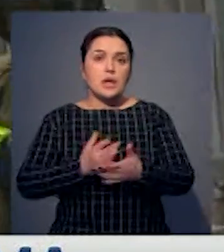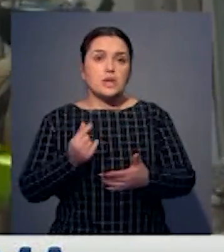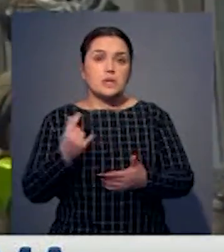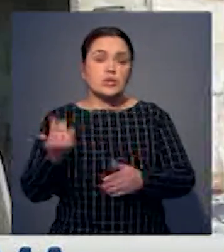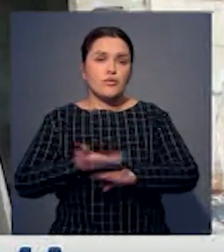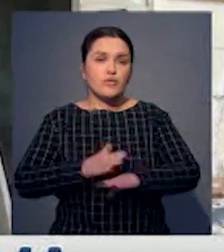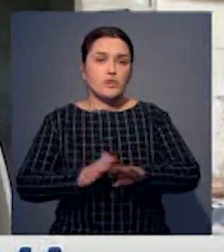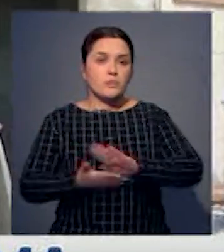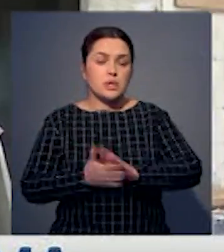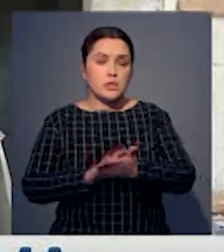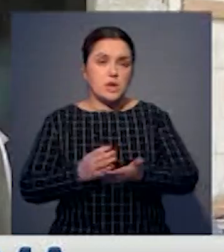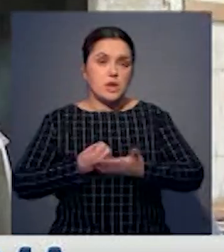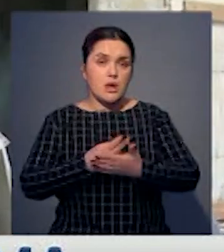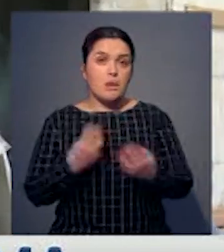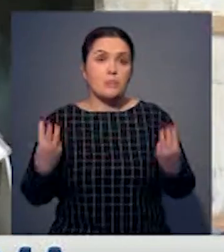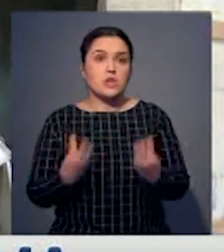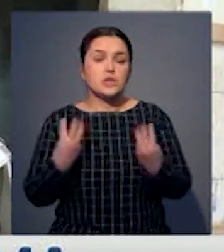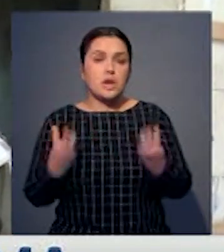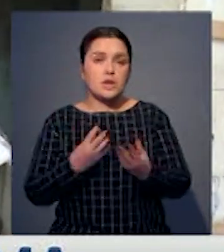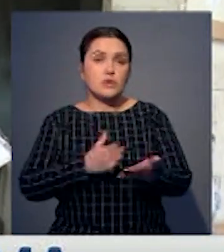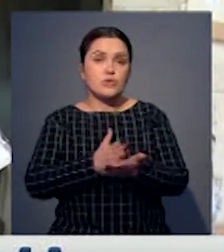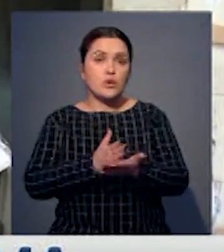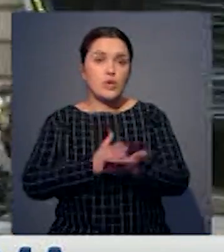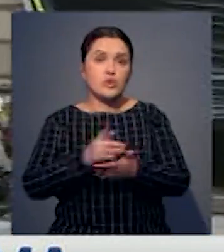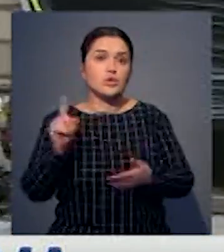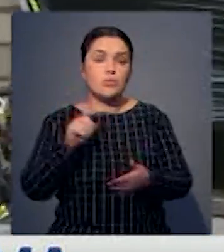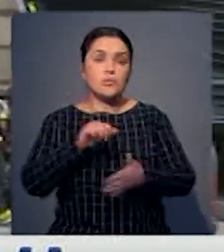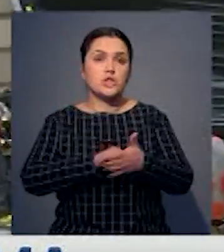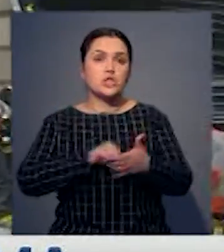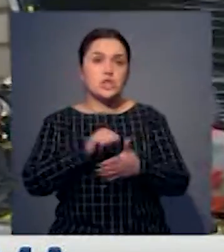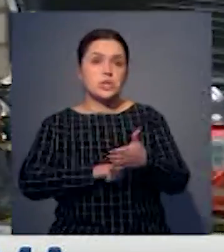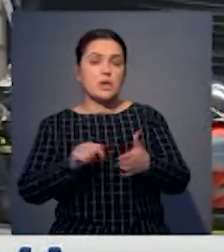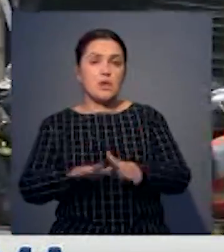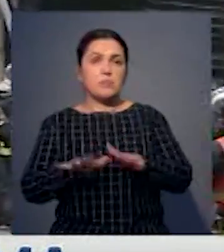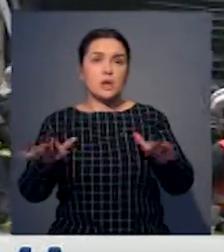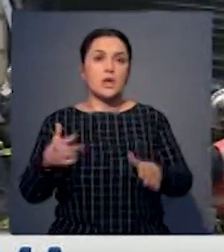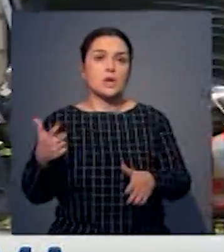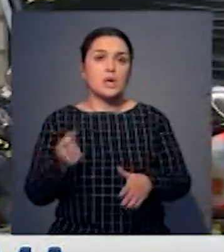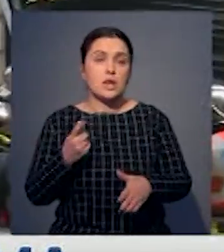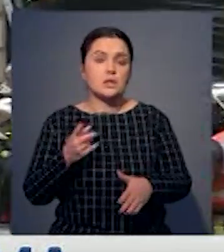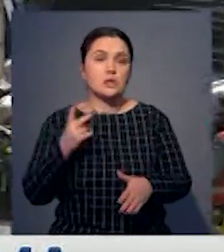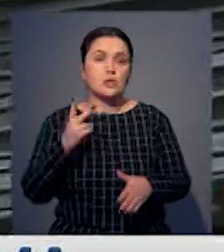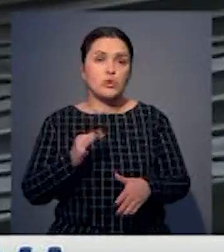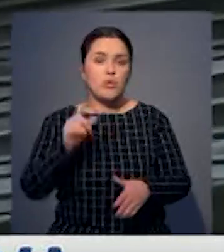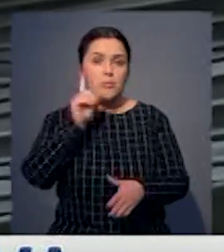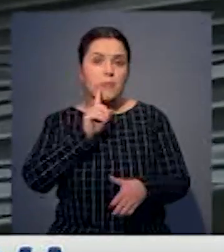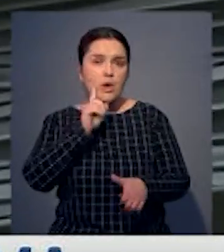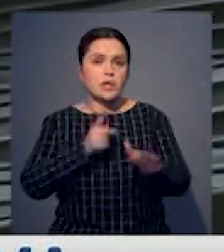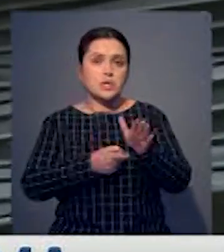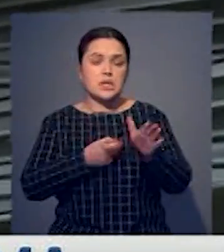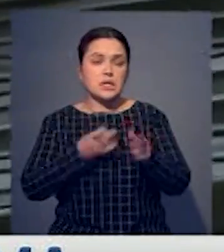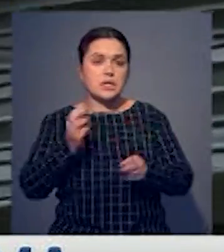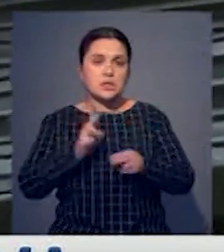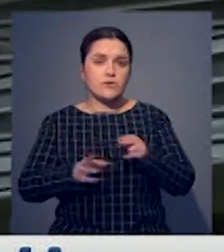Некоторые из них находятся в тяжелом состоянии. В пожарной службе уверены в том, что причиной взрыва стала утечка газа, но эксперты еще не